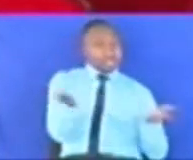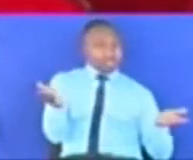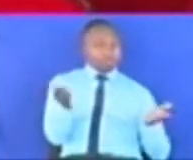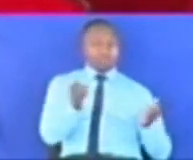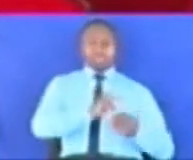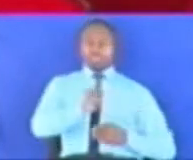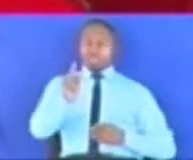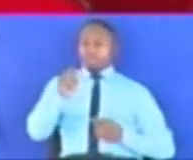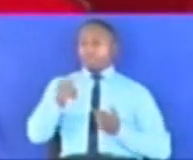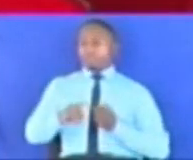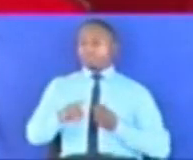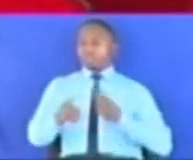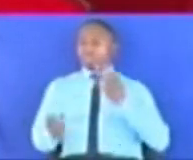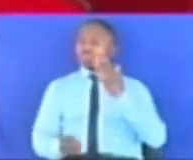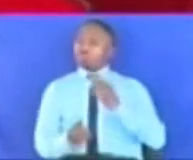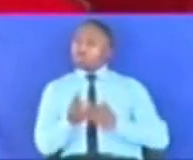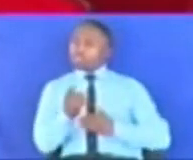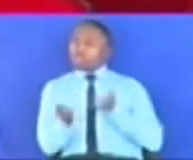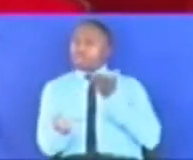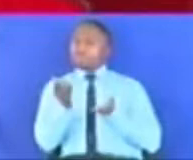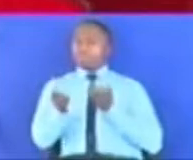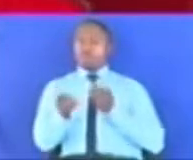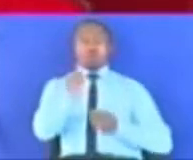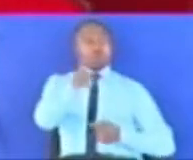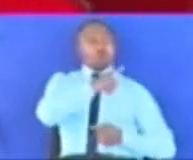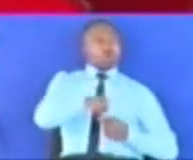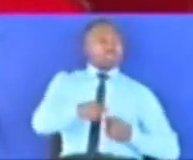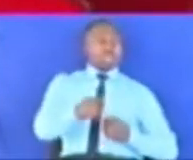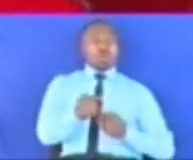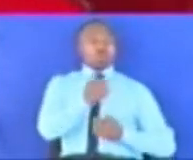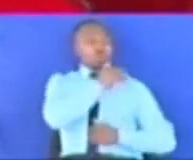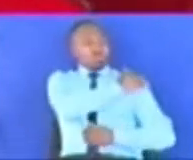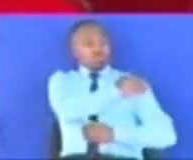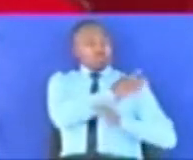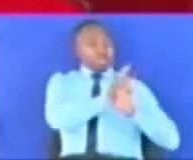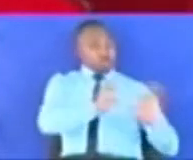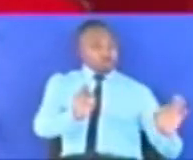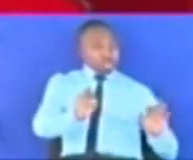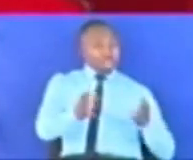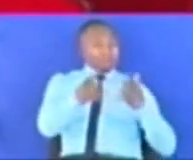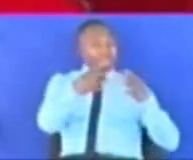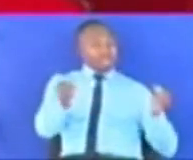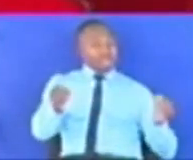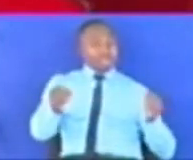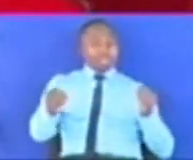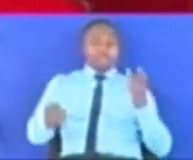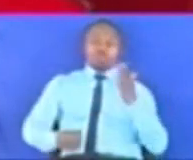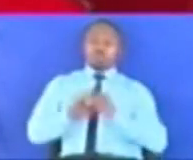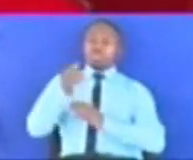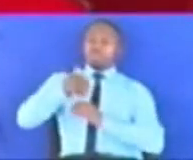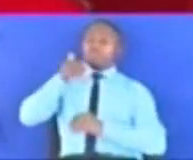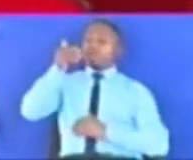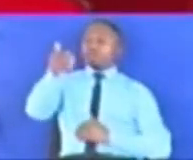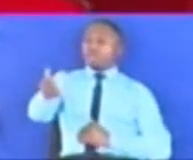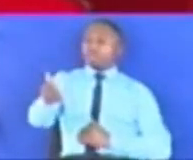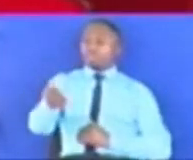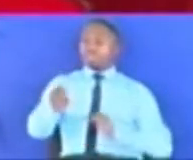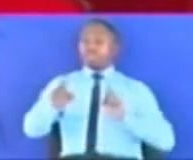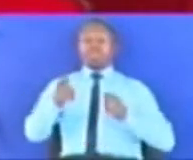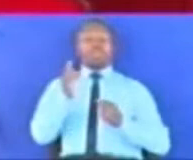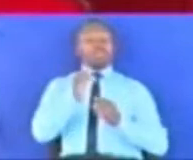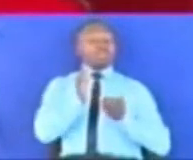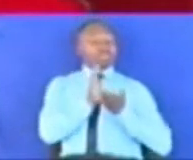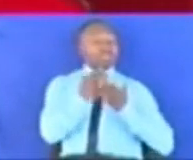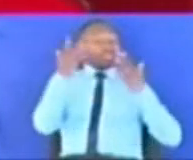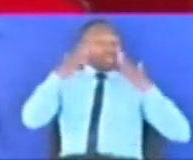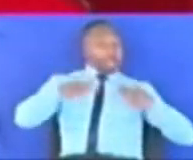leo kukitokea kuto kupata huduma hafifu, matokeo yake au madhara yake yanatokea baadaye. Lakini kwenye sekta ya